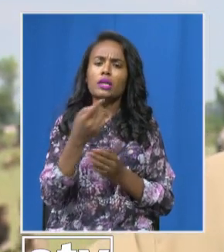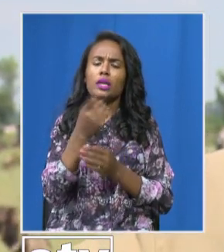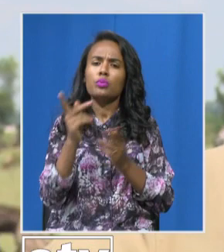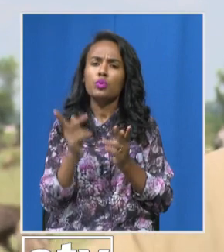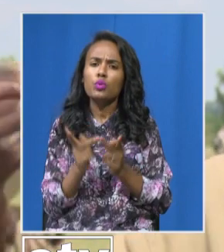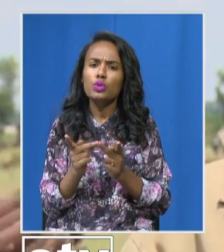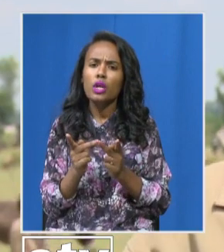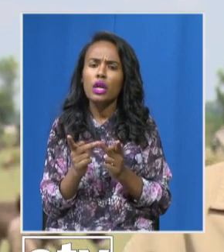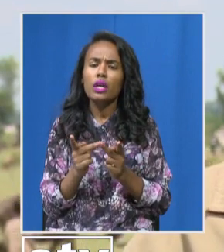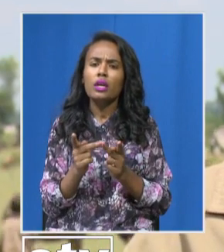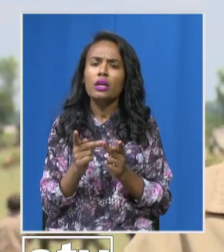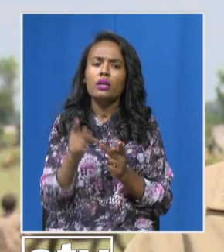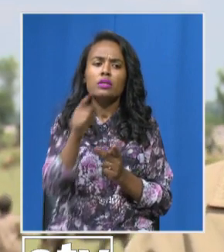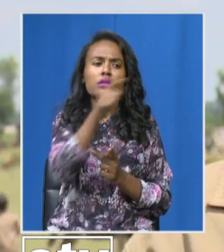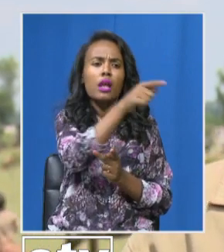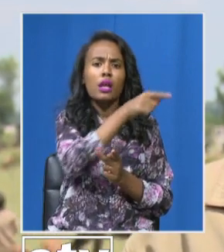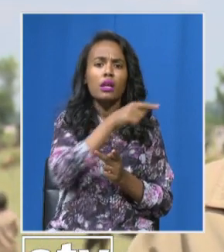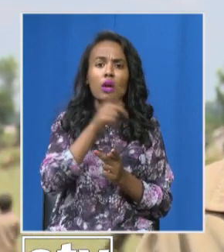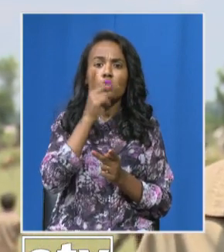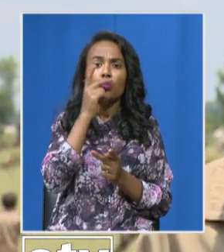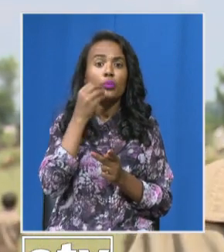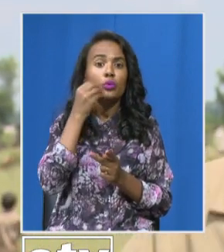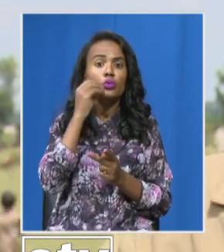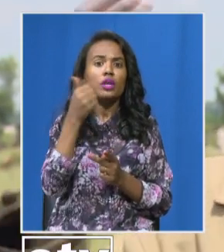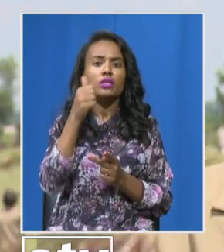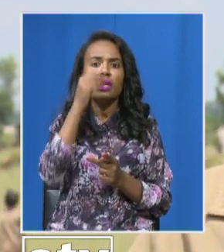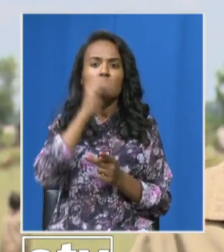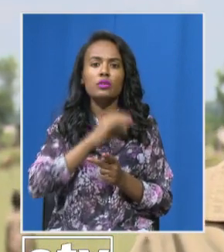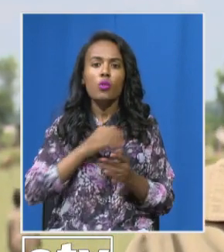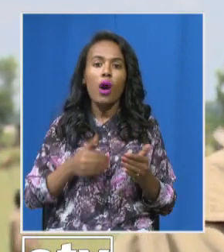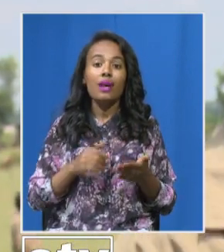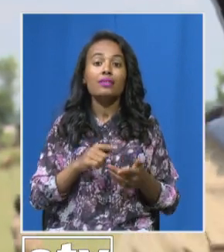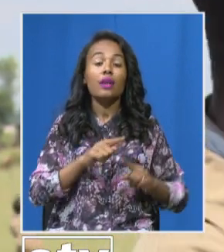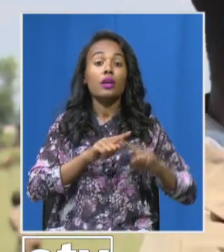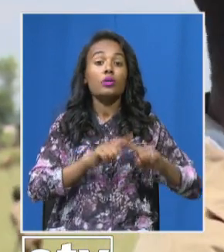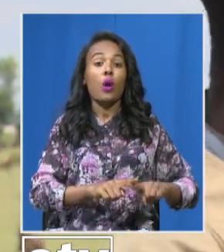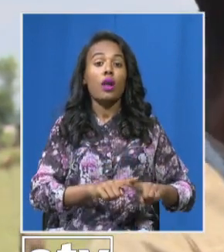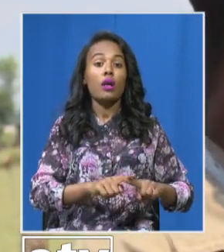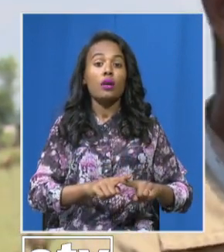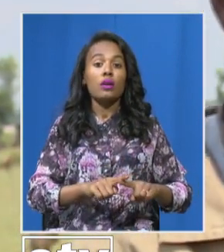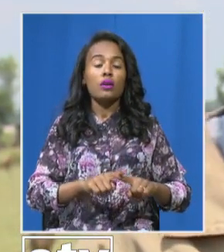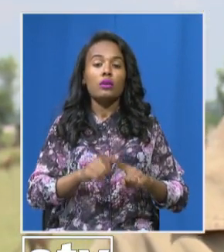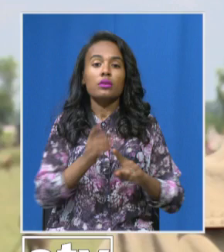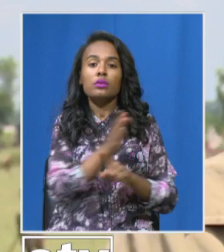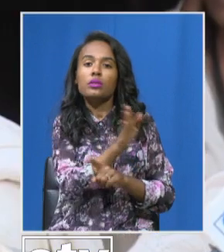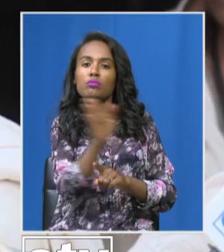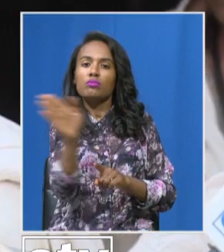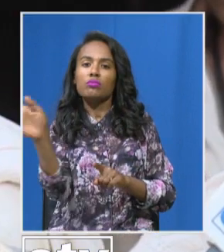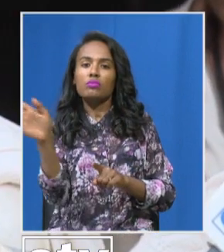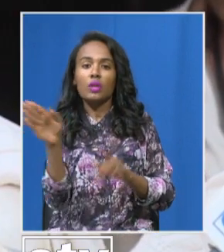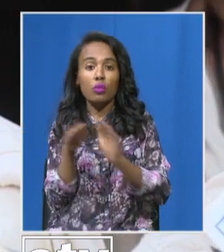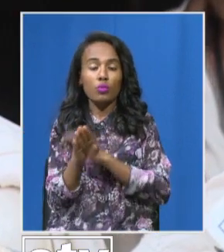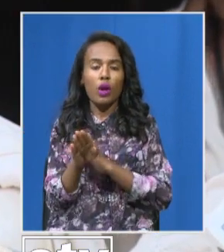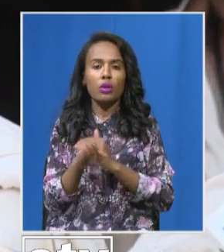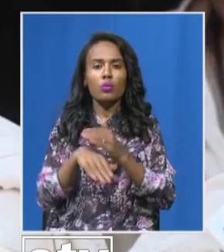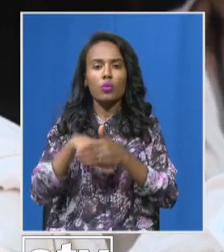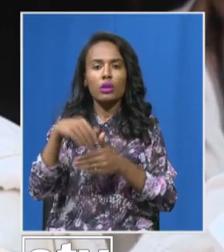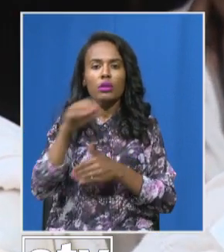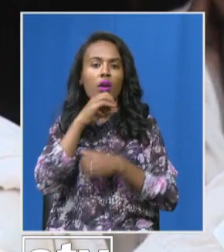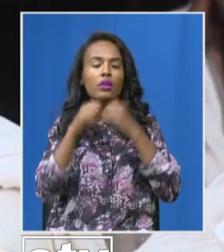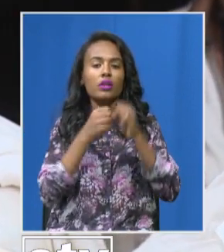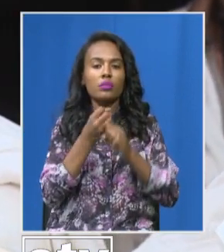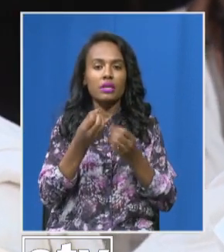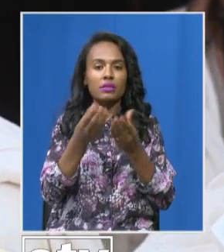ላይ ህዝች ላይ ያሉት ቤቶች አሁን 10 ሰው አስጠግተው ነው ያሉ። ባለውሃው ሀኪ እንደ የገባውም ይኸው ተዚኪ እንዳገብቷል። ወጣነ እድሜ